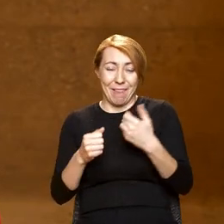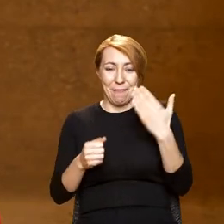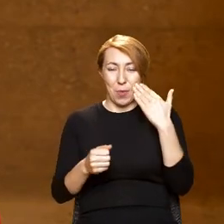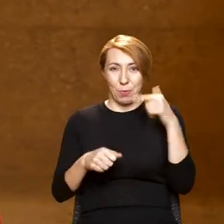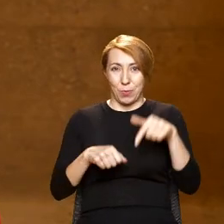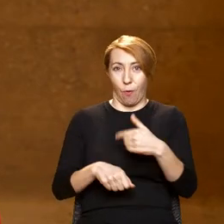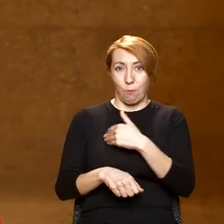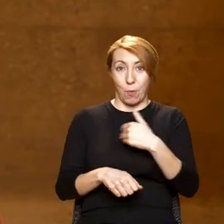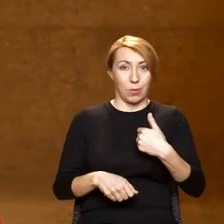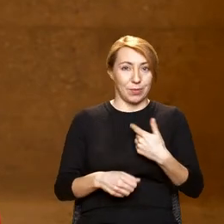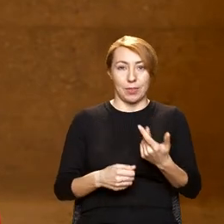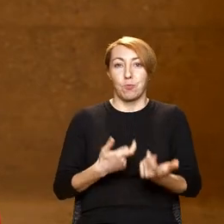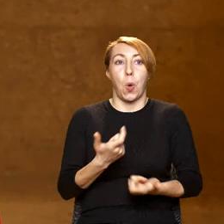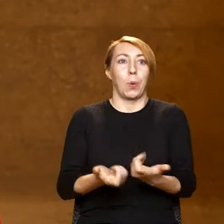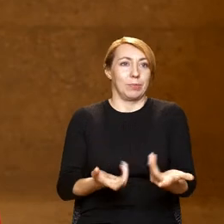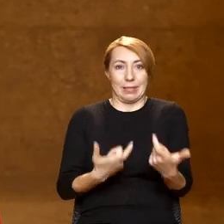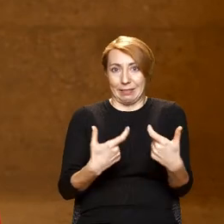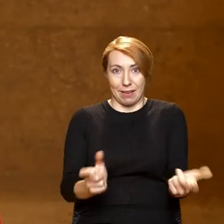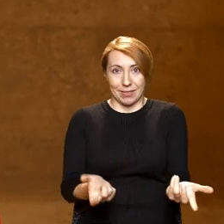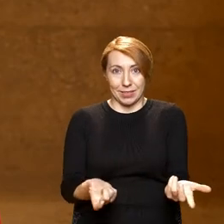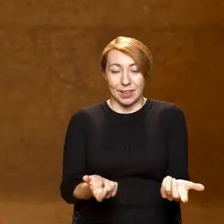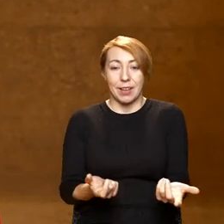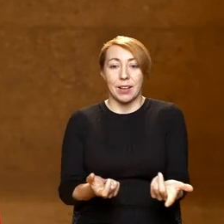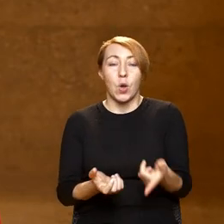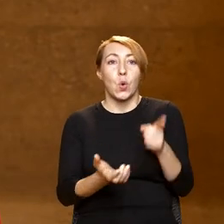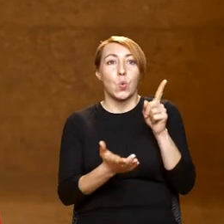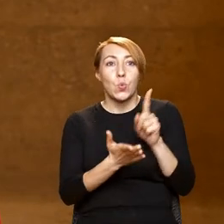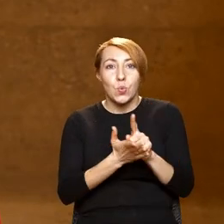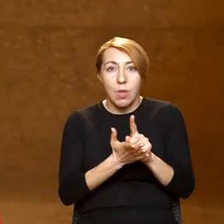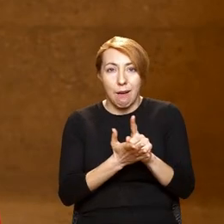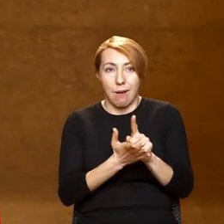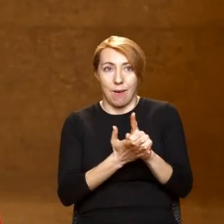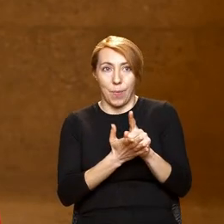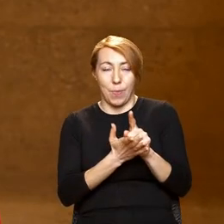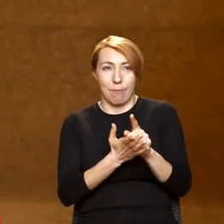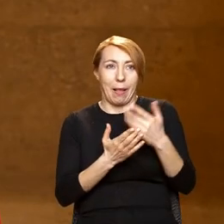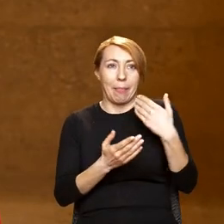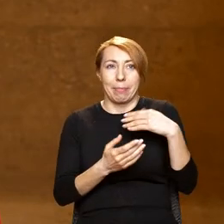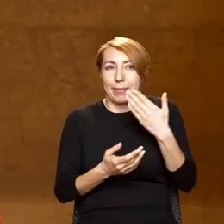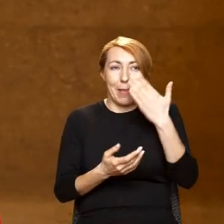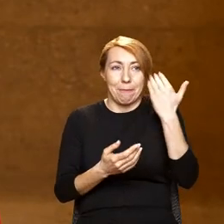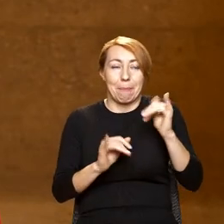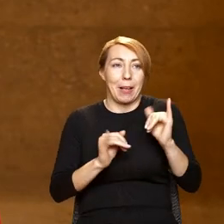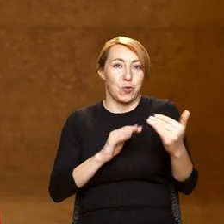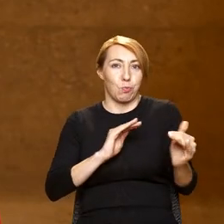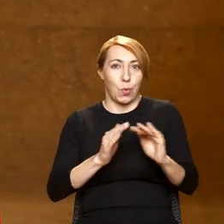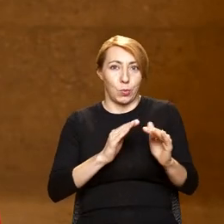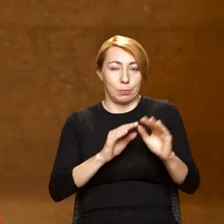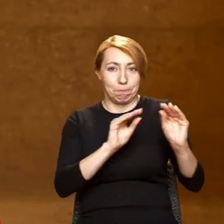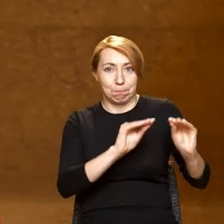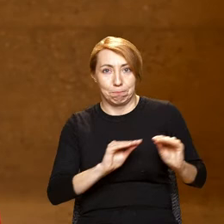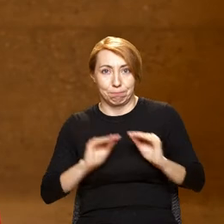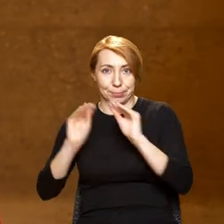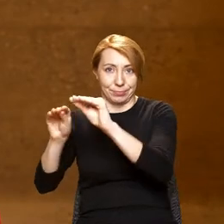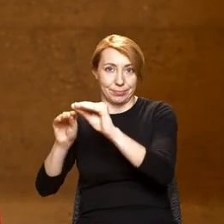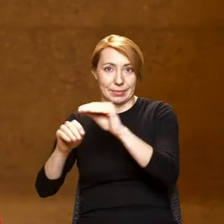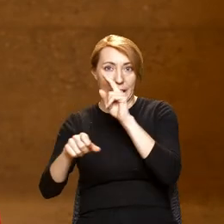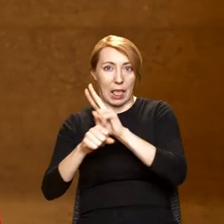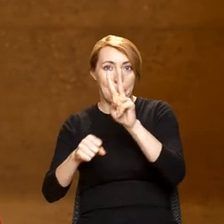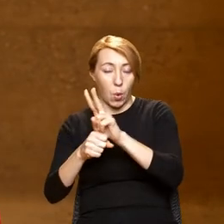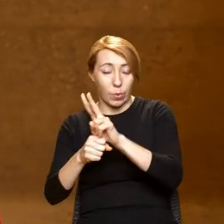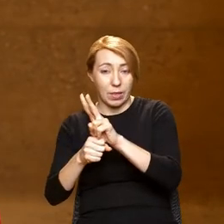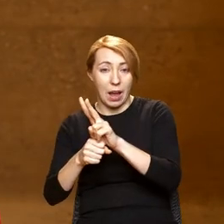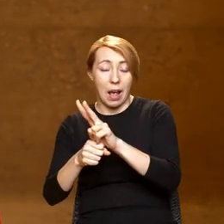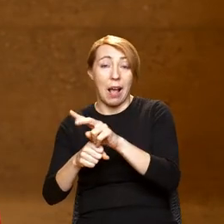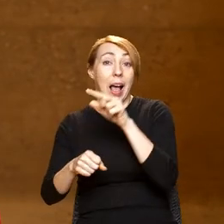Polsce nic z tym się nie da zrobić. Udało jej się w jakiś sposób, już nie mówię w jaki, dostarczyć do Japonii, po